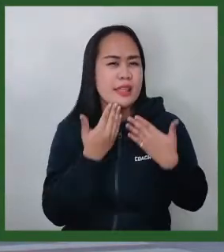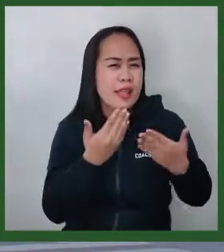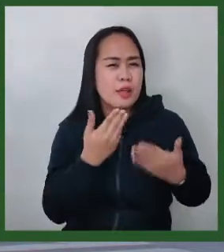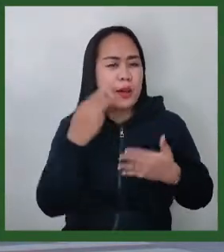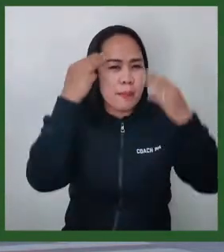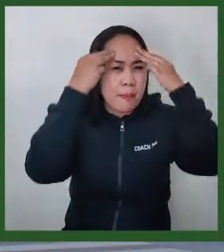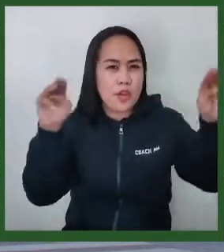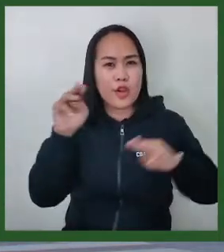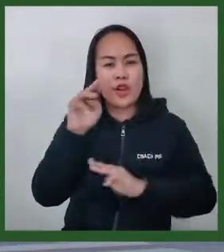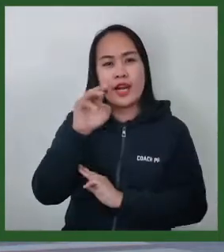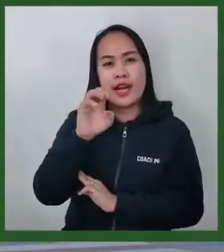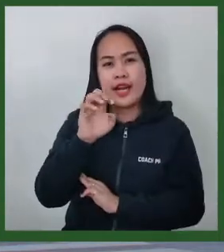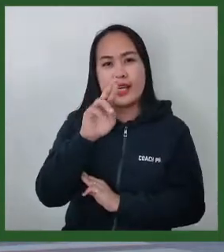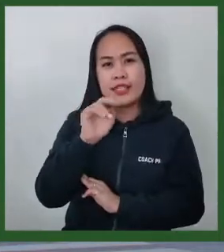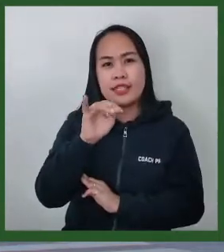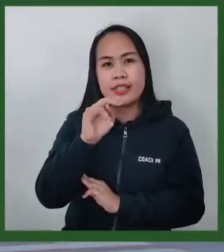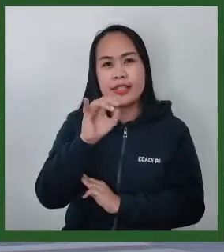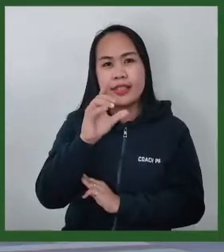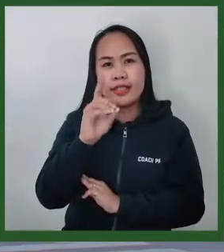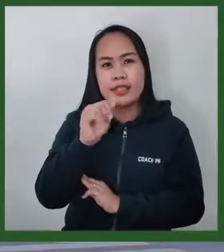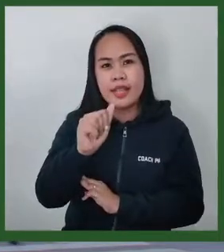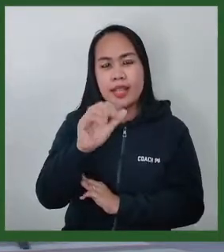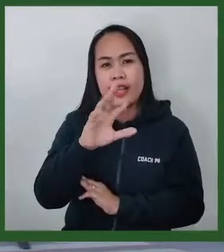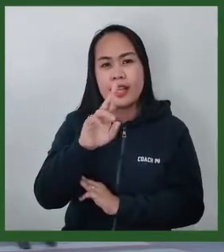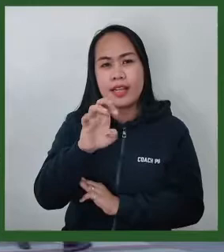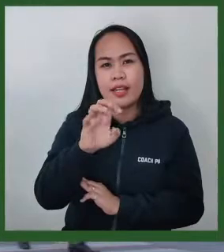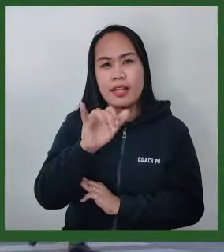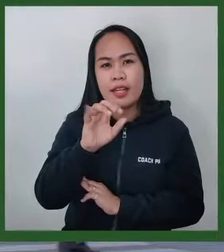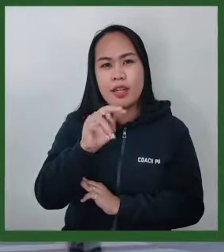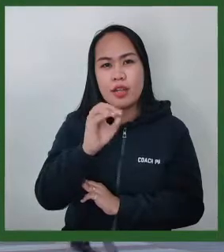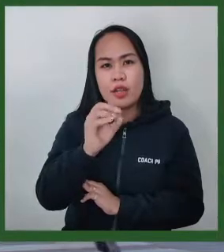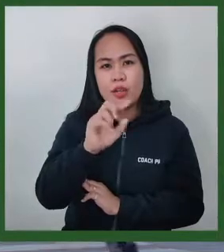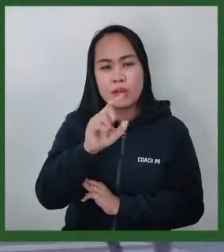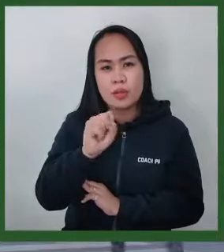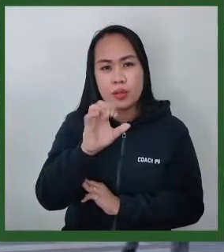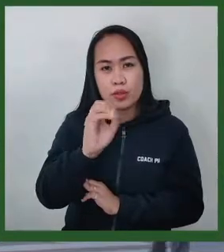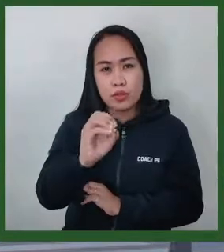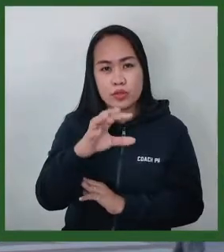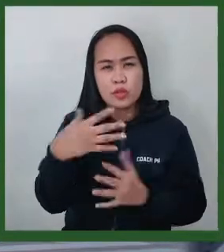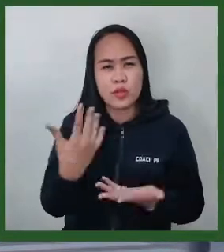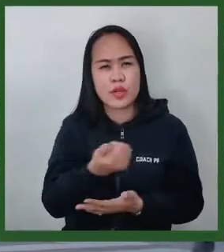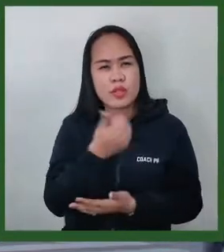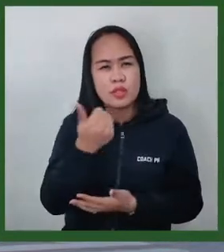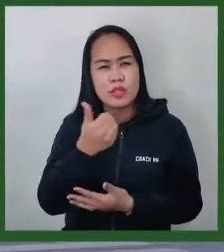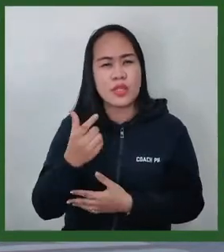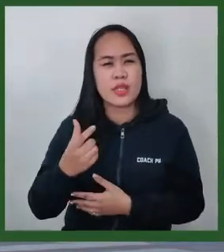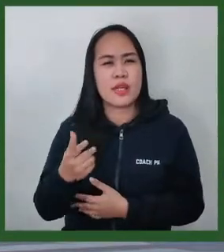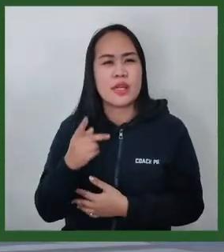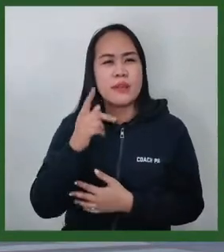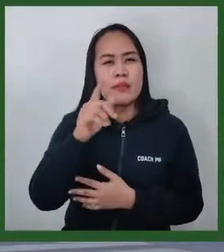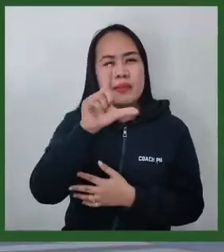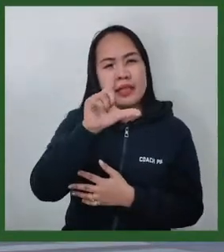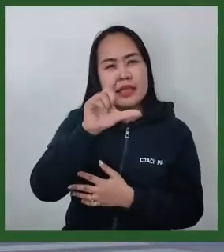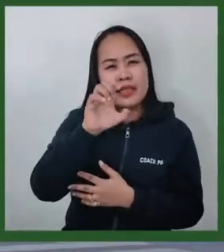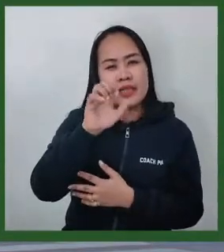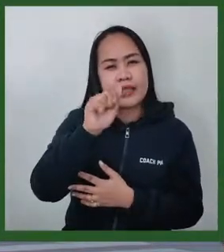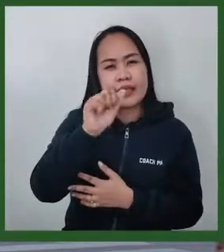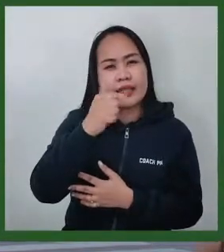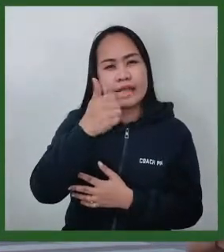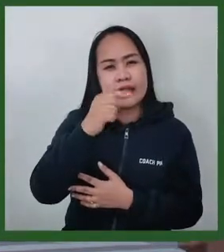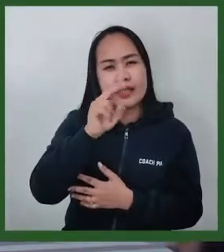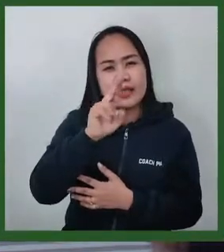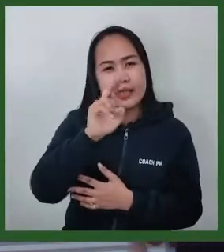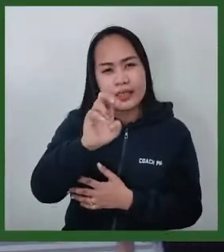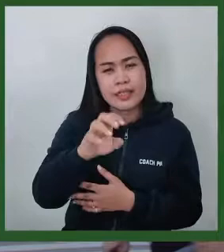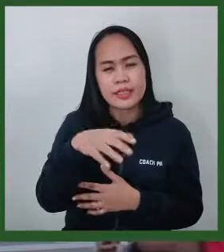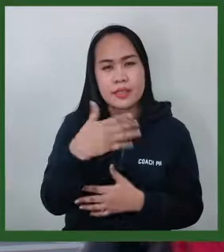Ernida Reynoso at kay Liga ng Barangay President Ricardo Quiano. So Cap, maraming salamat po sa